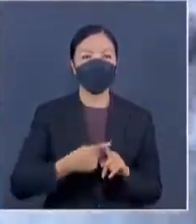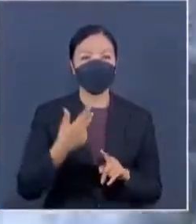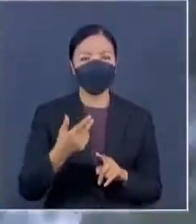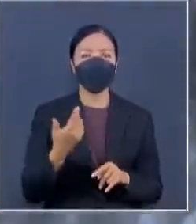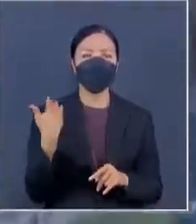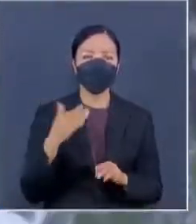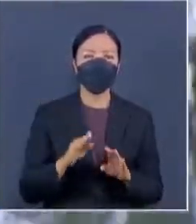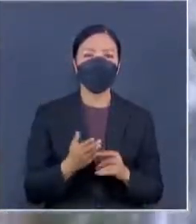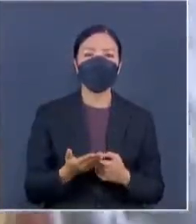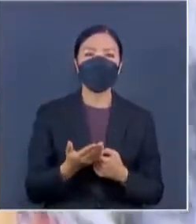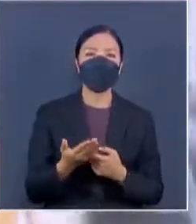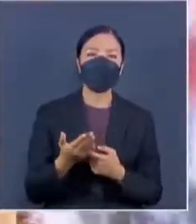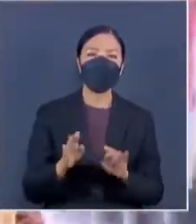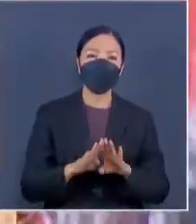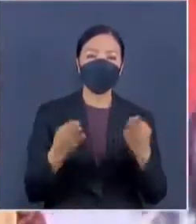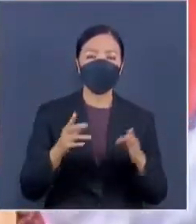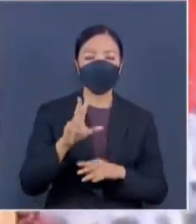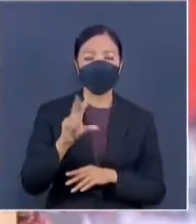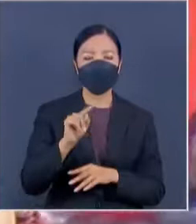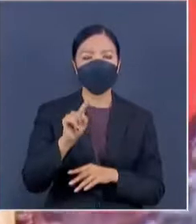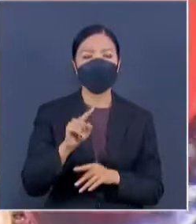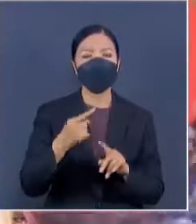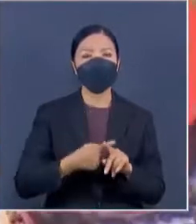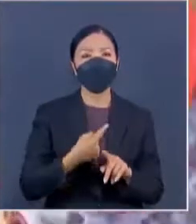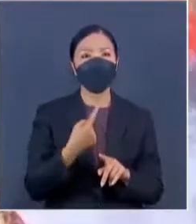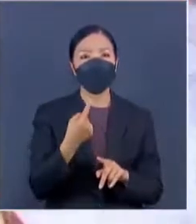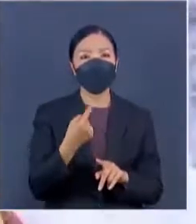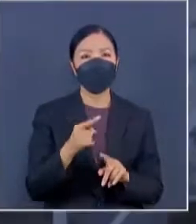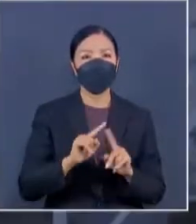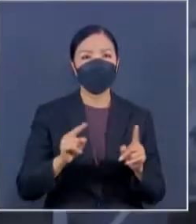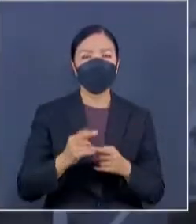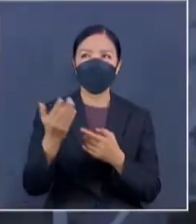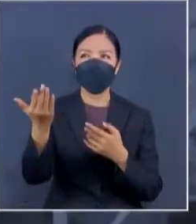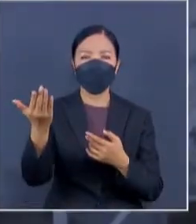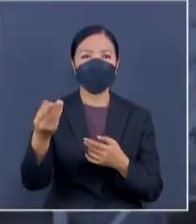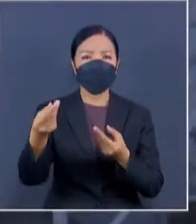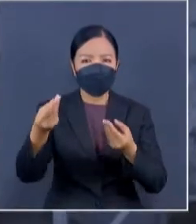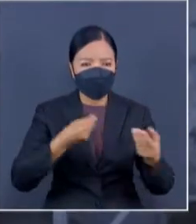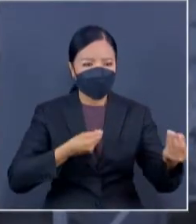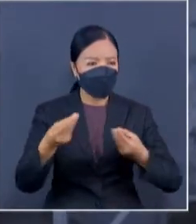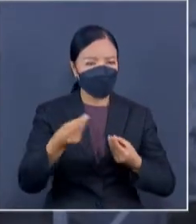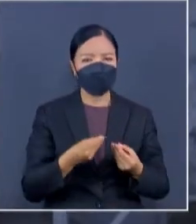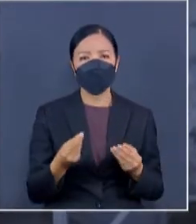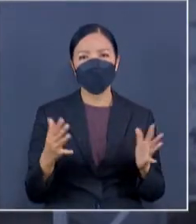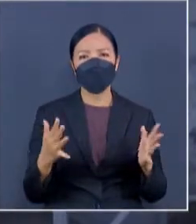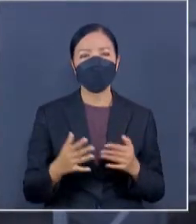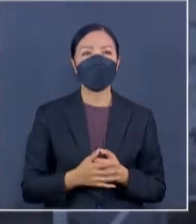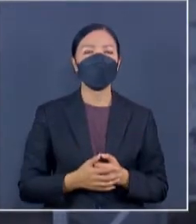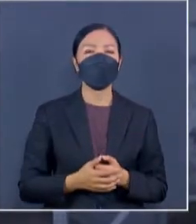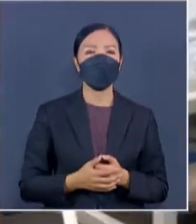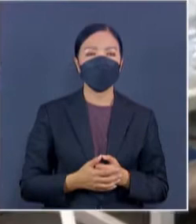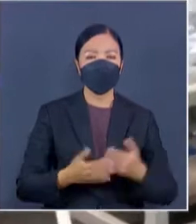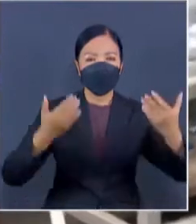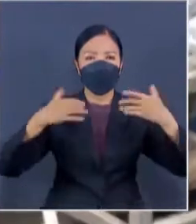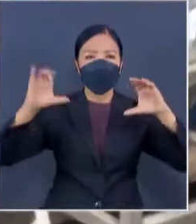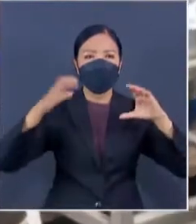ปิดให้เสนอเมื่อวันที่31มกราคมแต่ว่ายังไม่มีผู้ให้กู้ค่ะแต่การที่รัฐบาลเห็นชอบปรับราคาเ